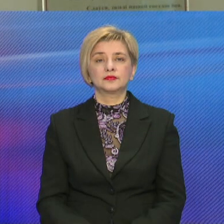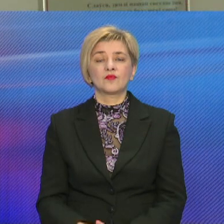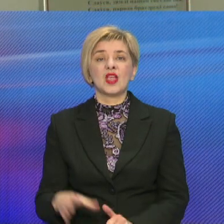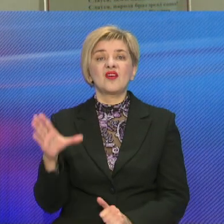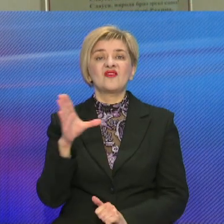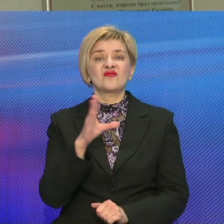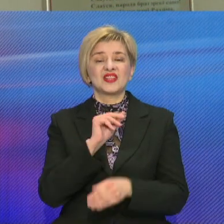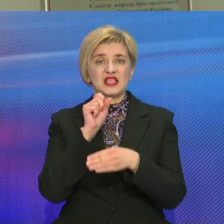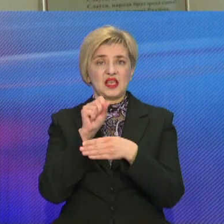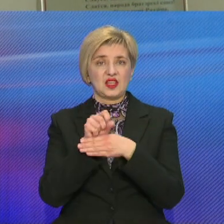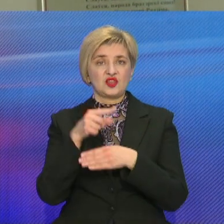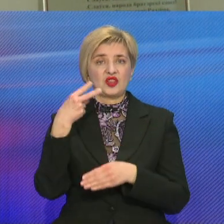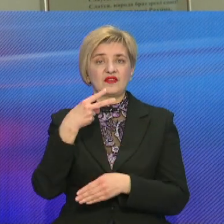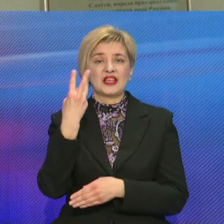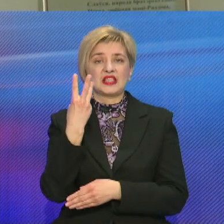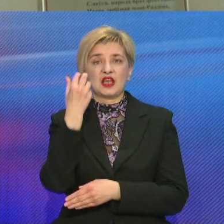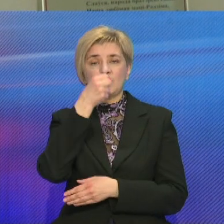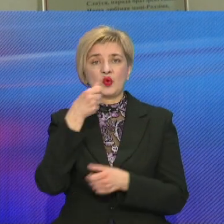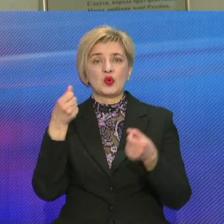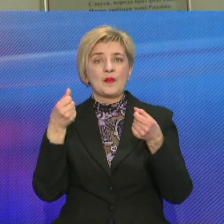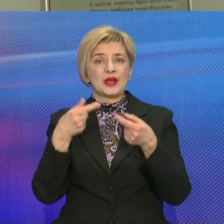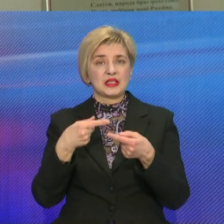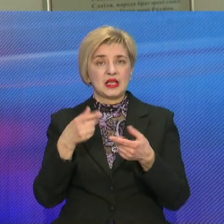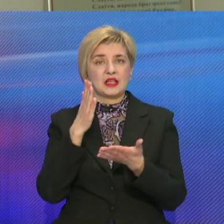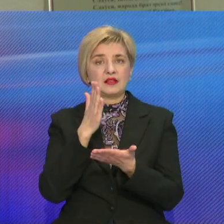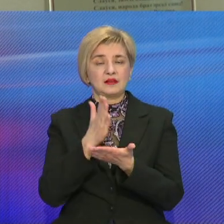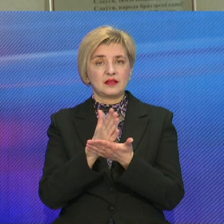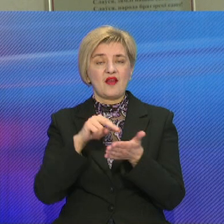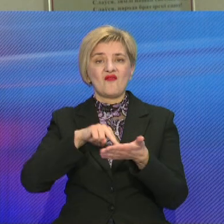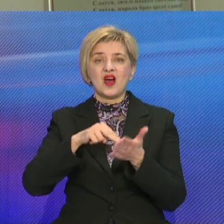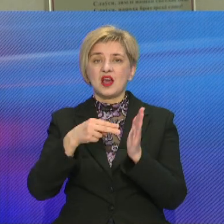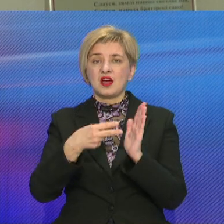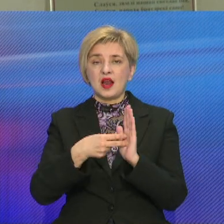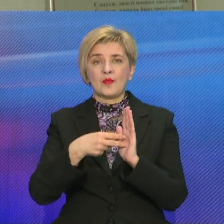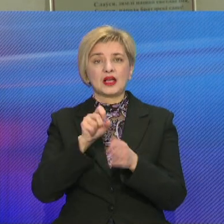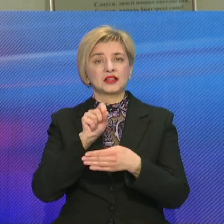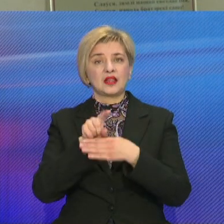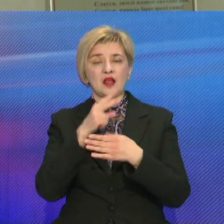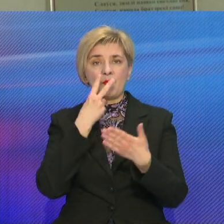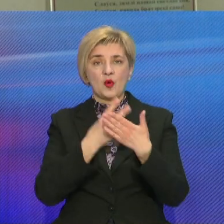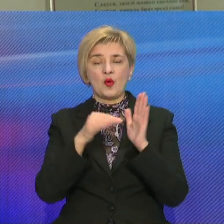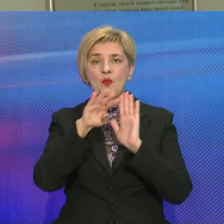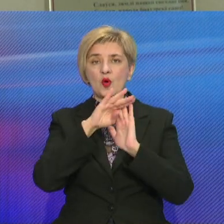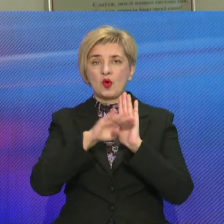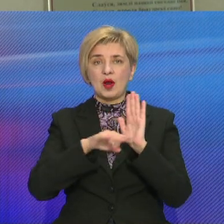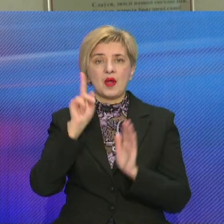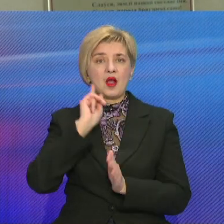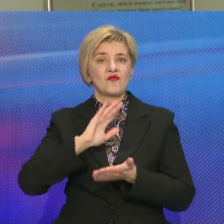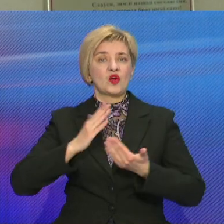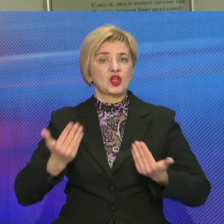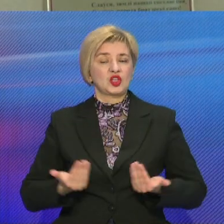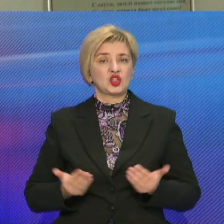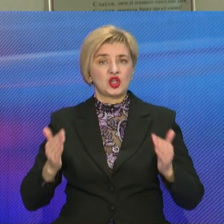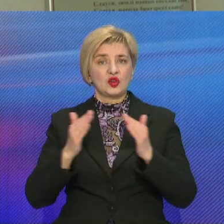Все задачи на 2023 год они определены в рамках заданий, показателей программы «Комфортное жилье и